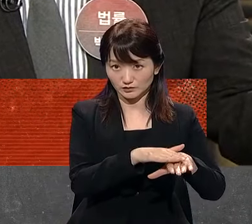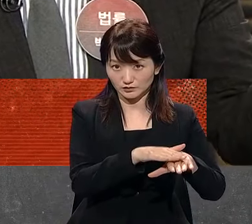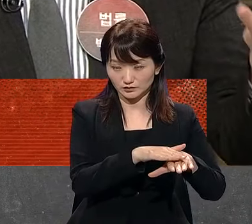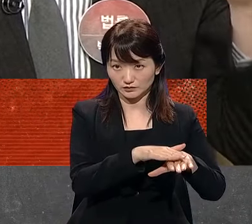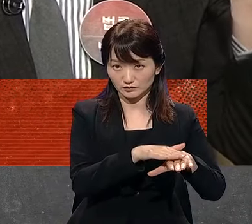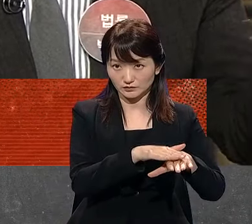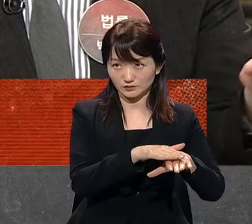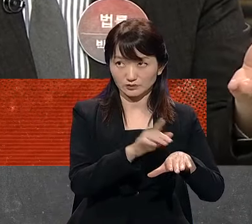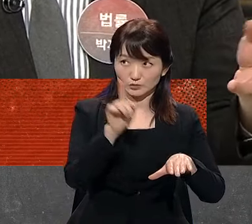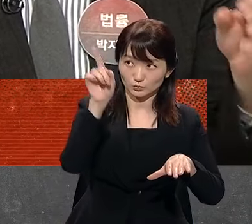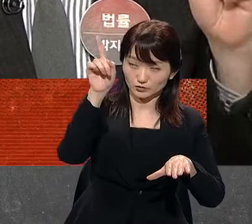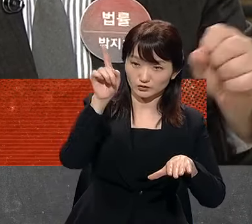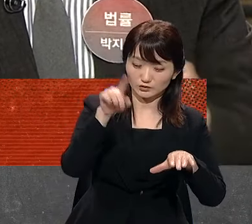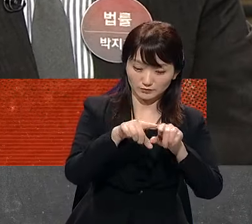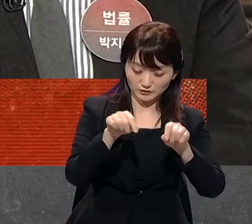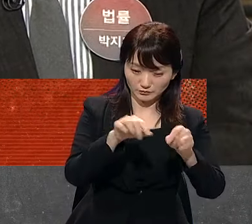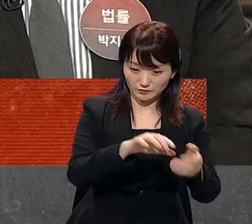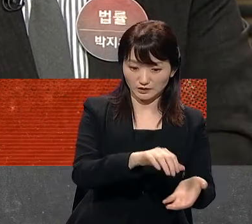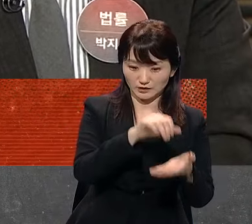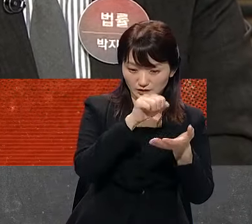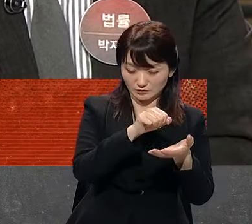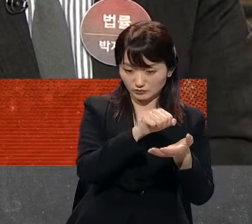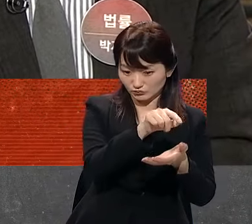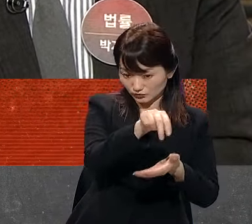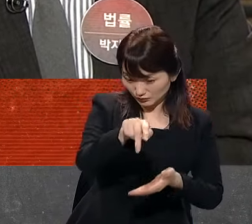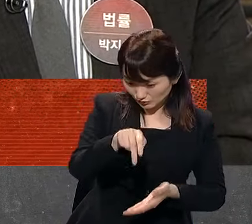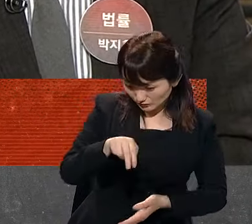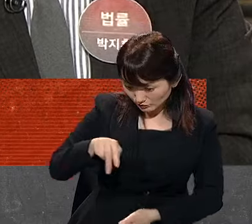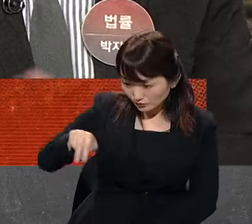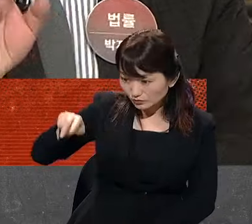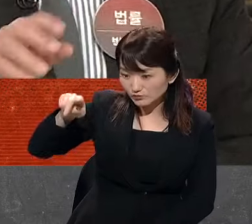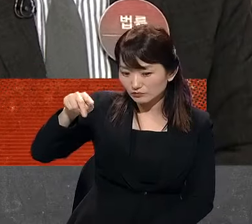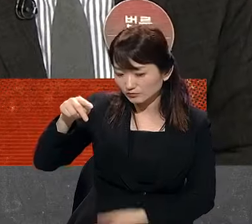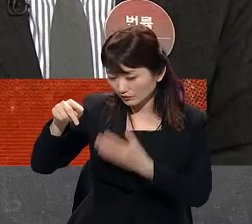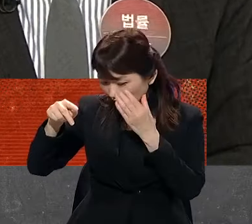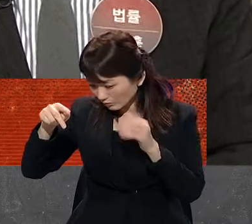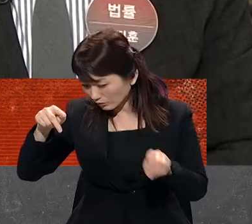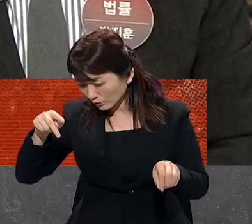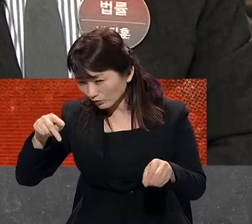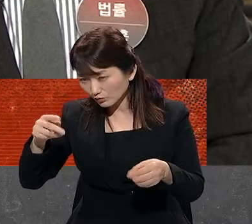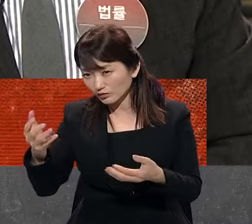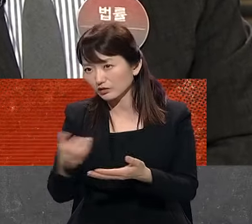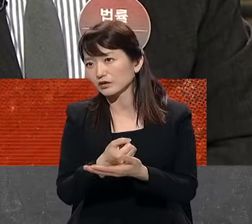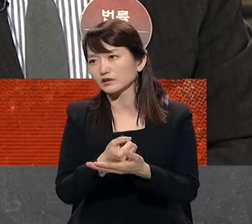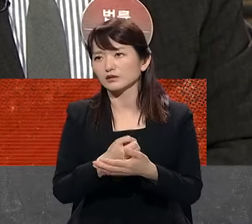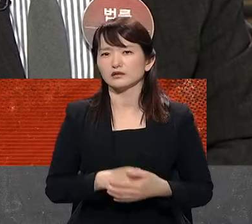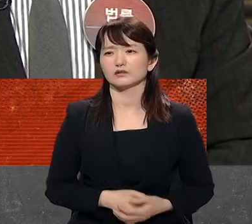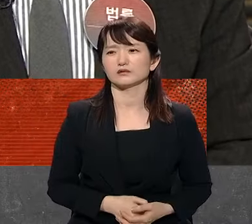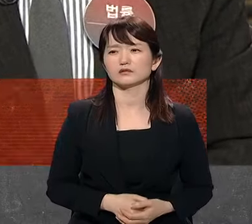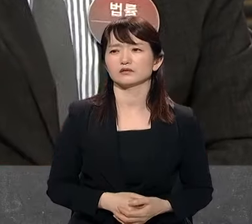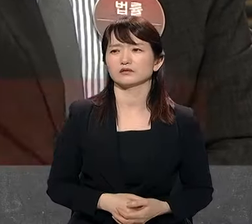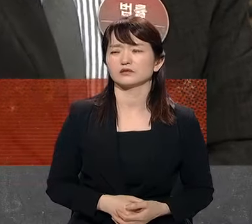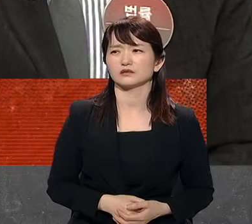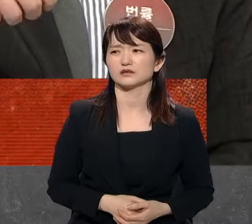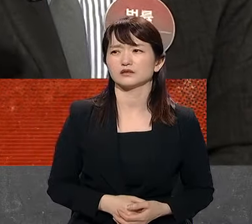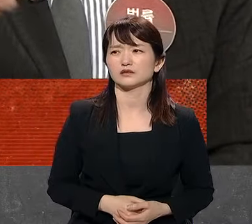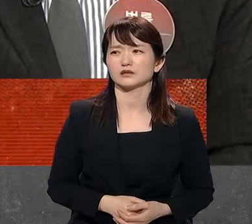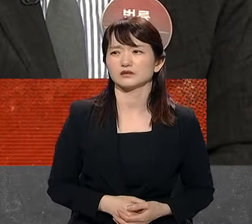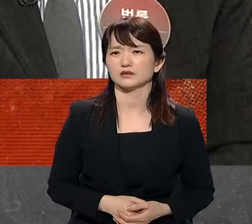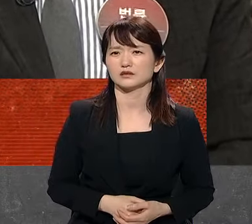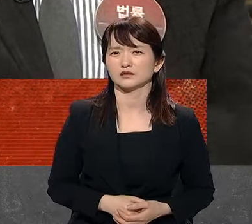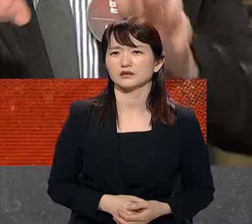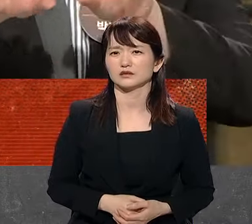가던 음식 배달 가던 기사가 그것을 보고 가져갔던 걸로 보여요. 뭐가 들었냐면 칼타공기예요. 네? 구멍